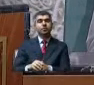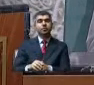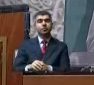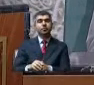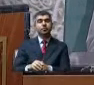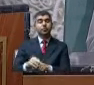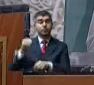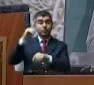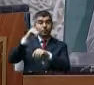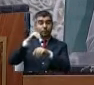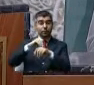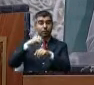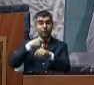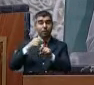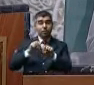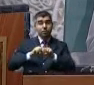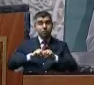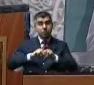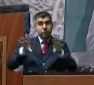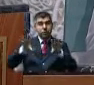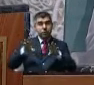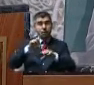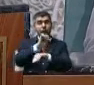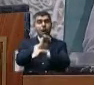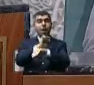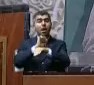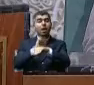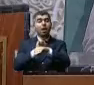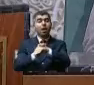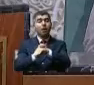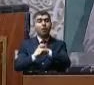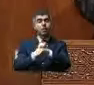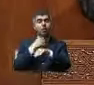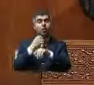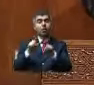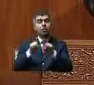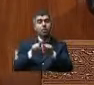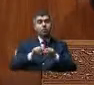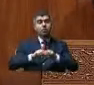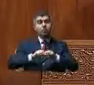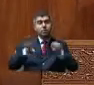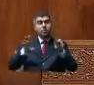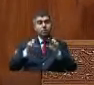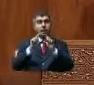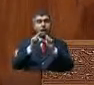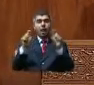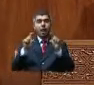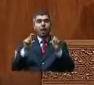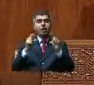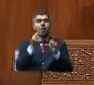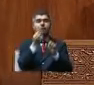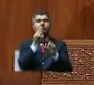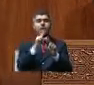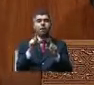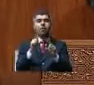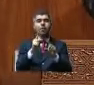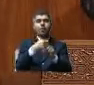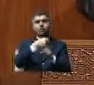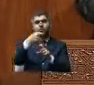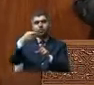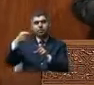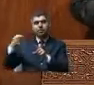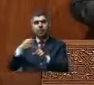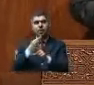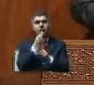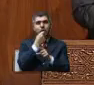2012-2016. كما تم تعميم نظام المساعدة الطبية الذي أعطى انطلاقته الفعلية جلالة الملك في مارس 2012، حيث سجل